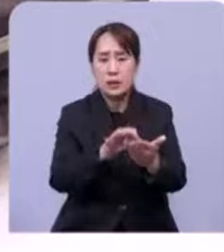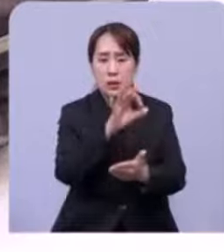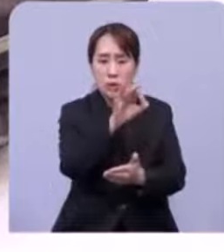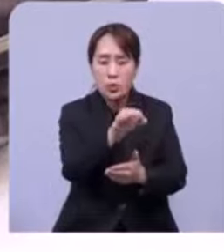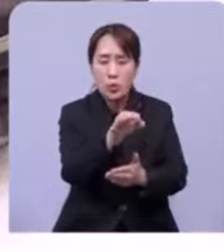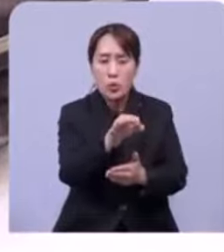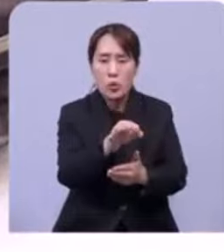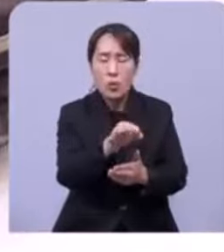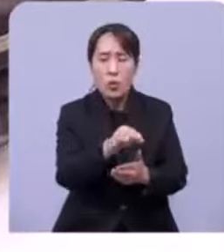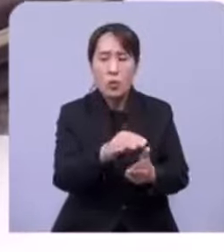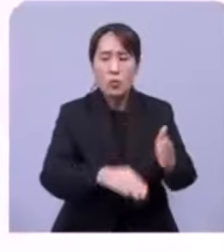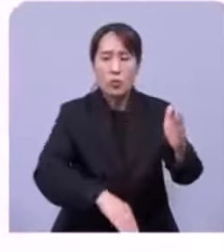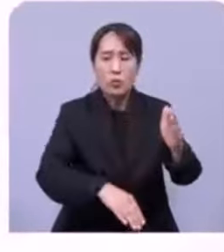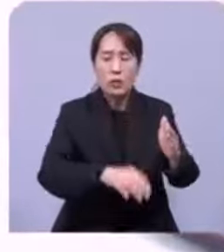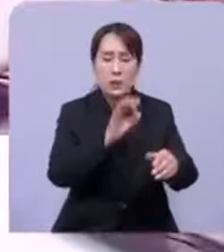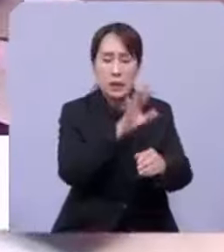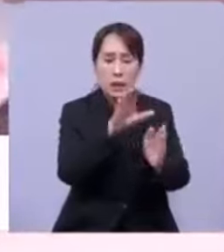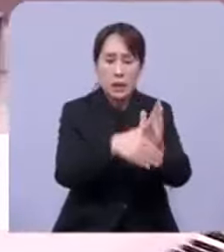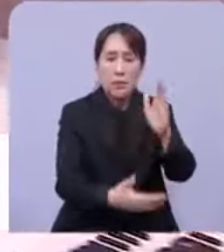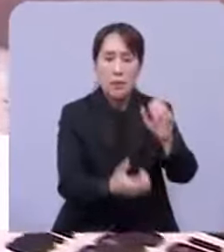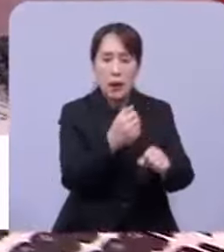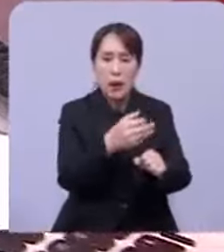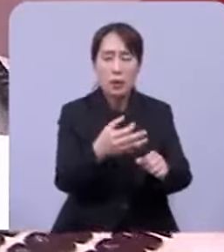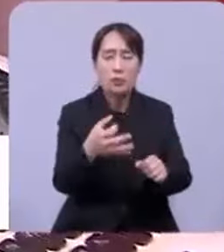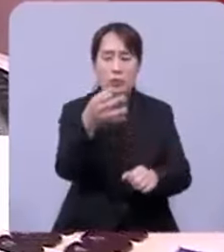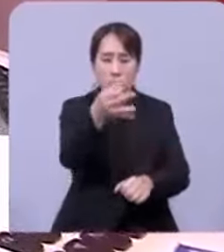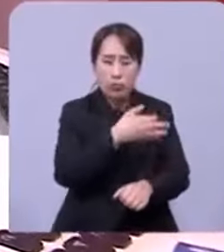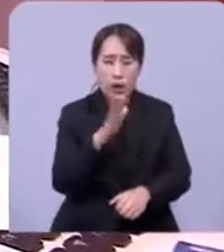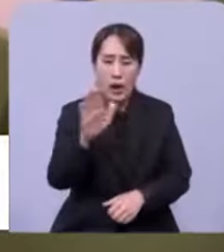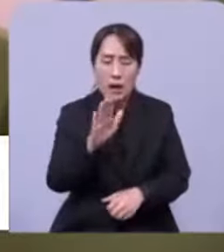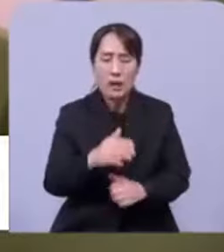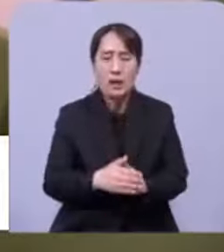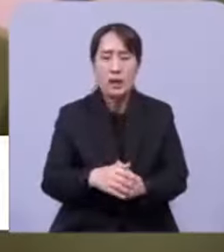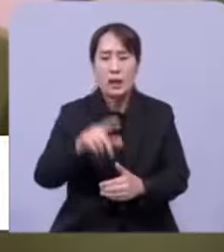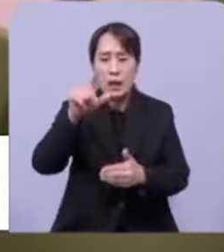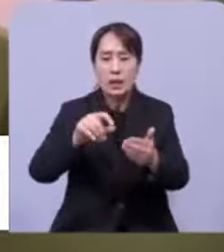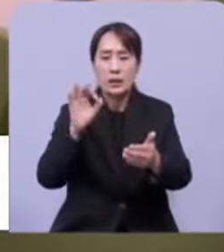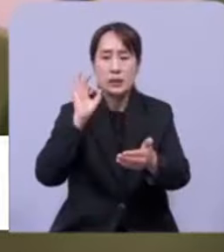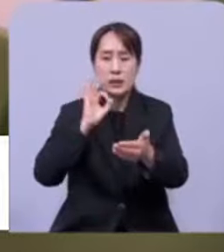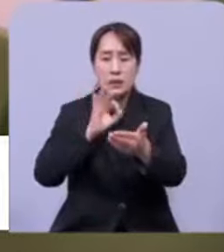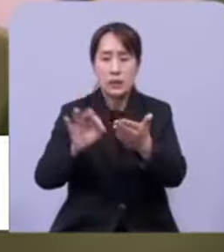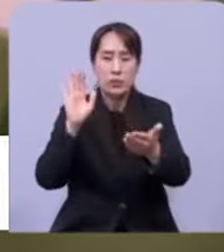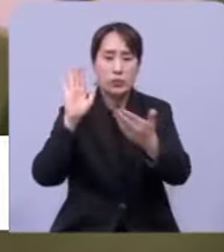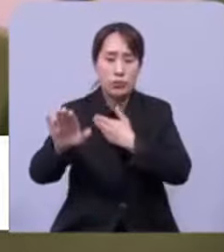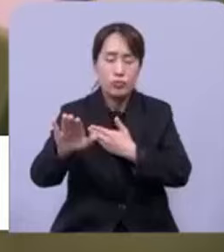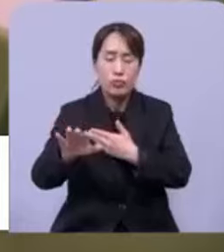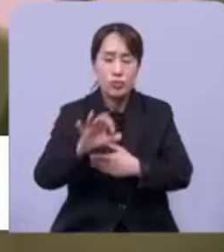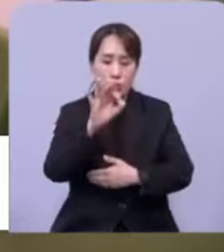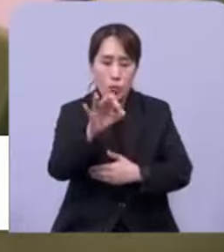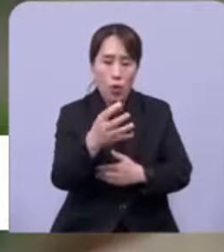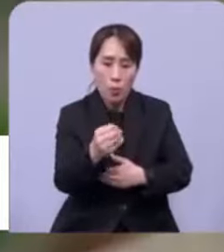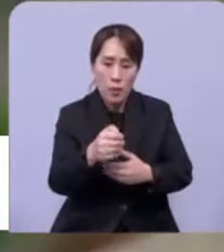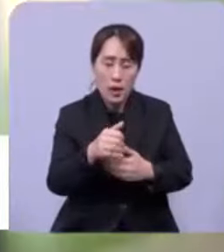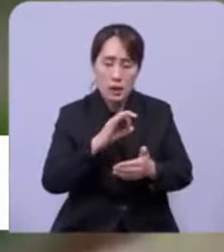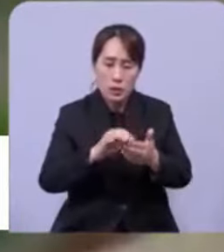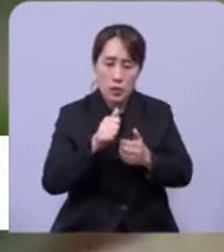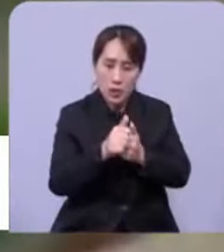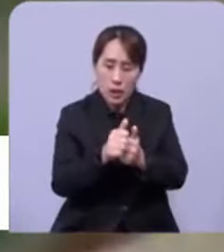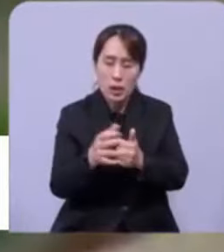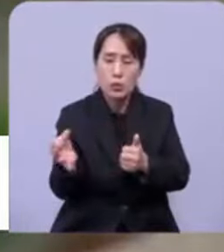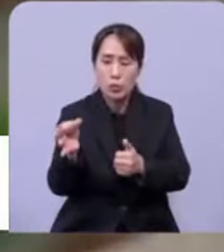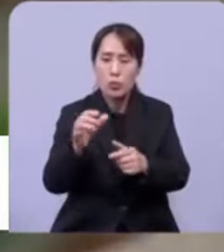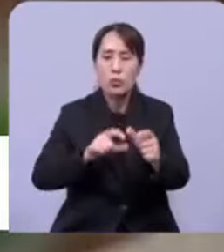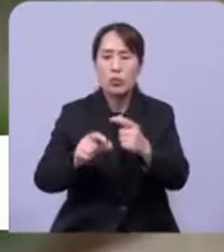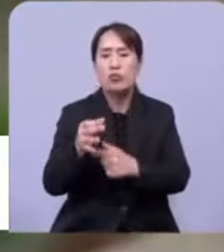충전과 동시에 인센티브를 지급했던 선불에서 카드를 쓴 뒤 결제 금액에 따라 인센티브를 주는